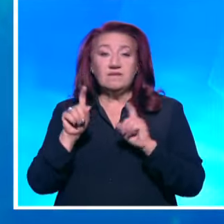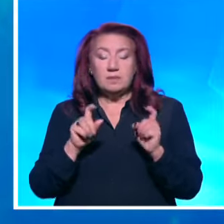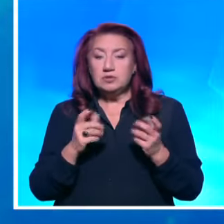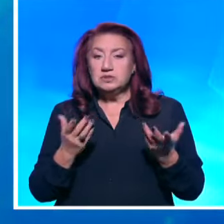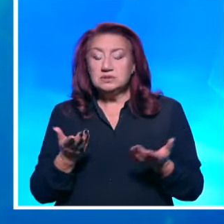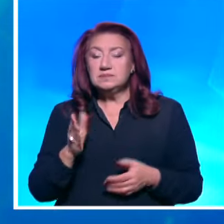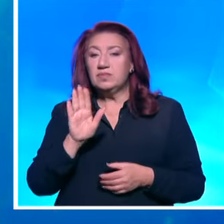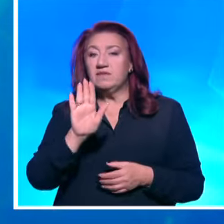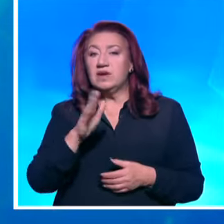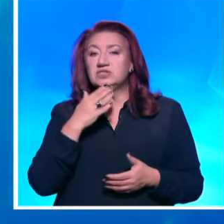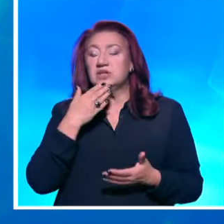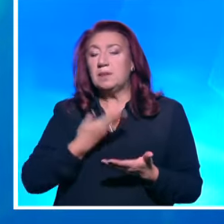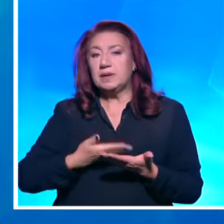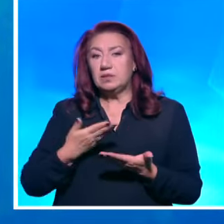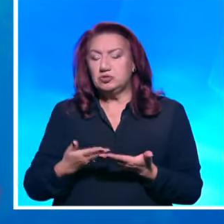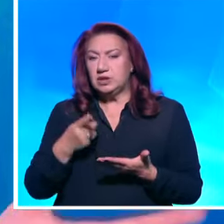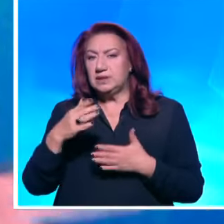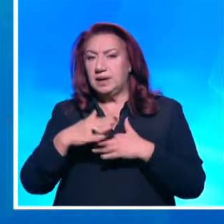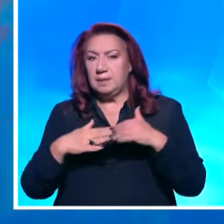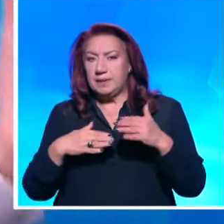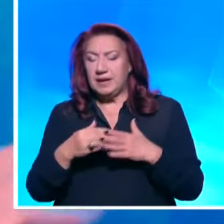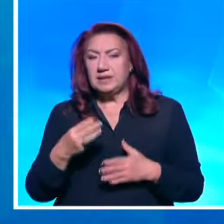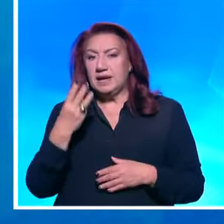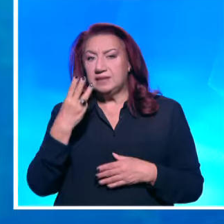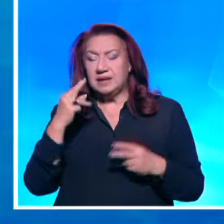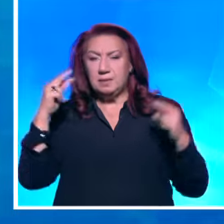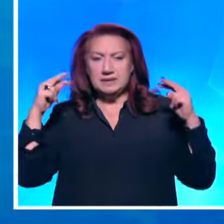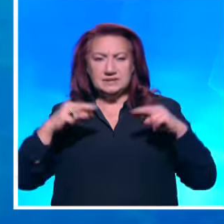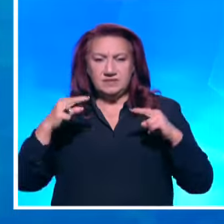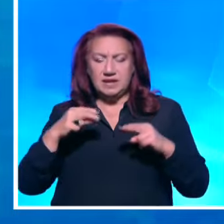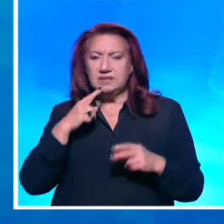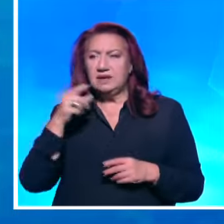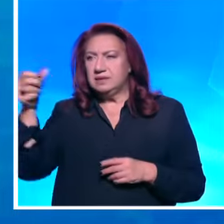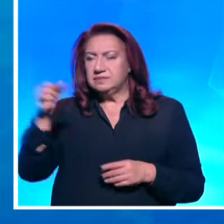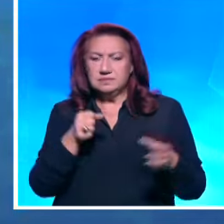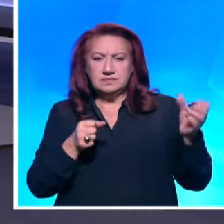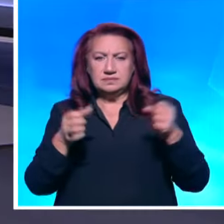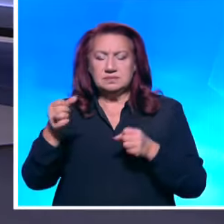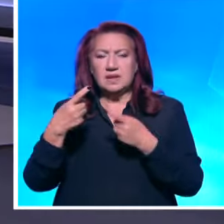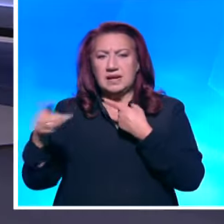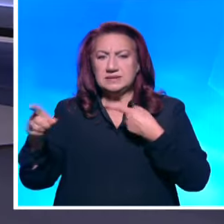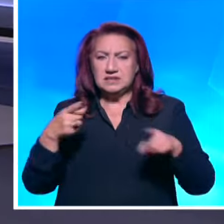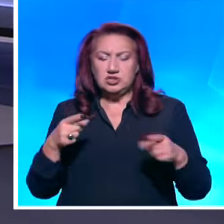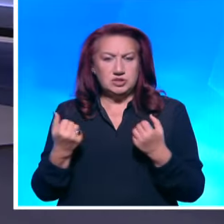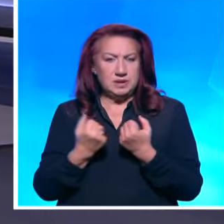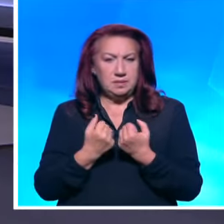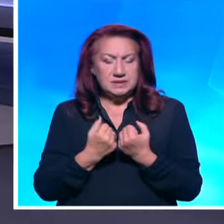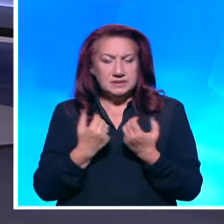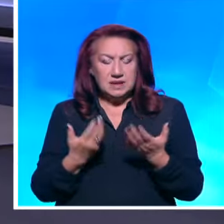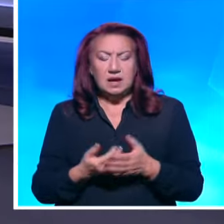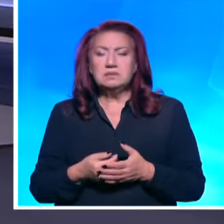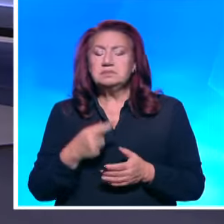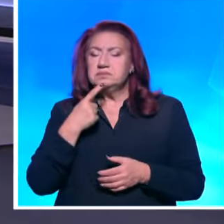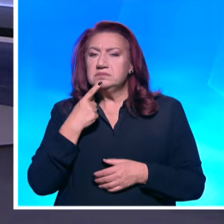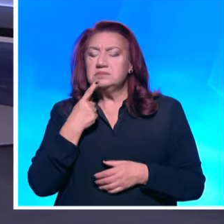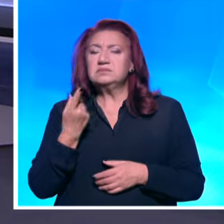че тази практика с трима свидетели хванати от различни краища а да свидетелстват